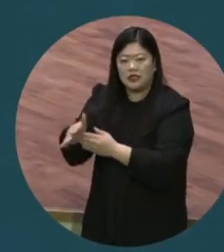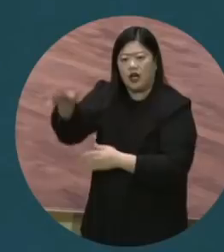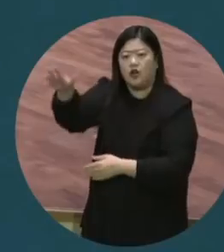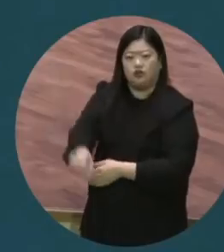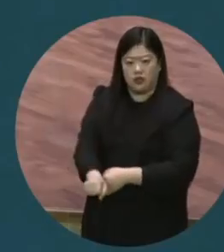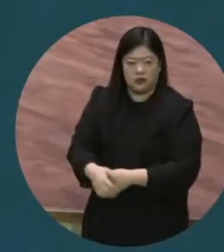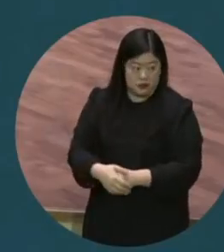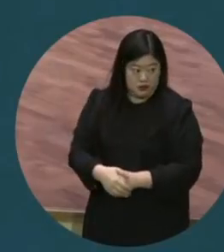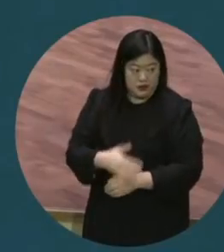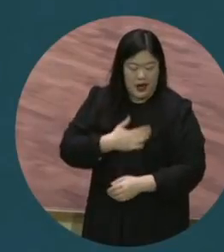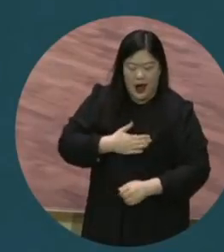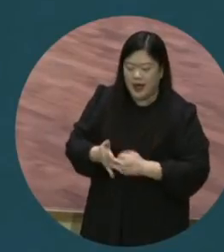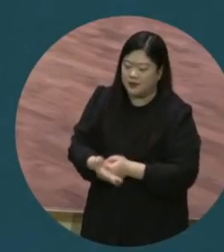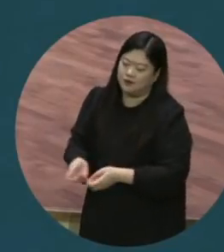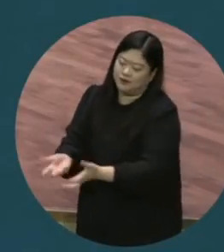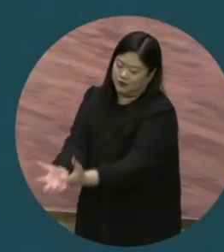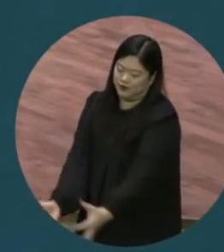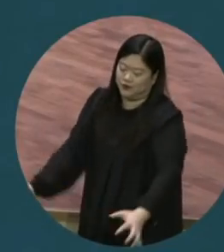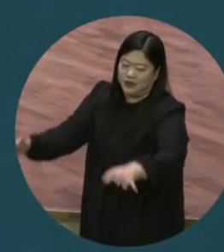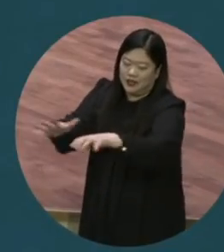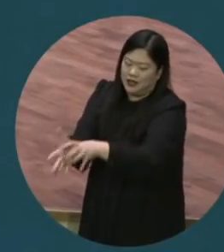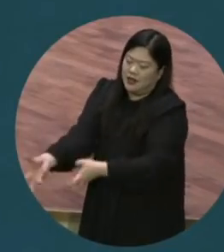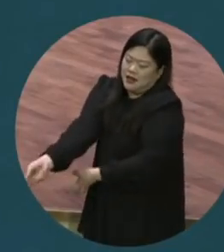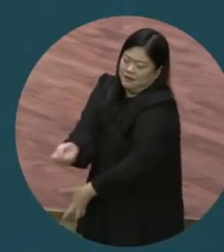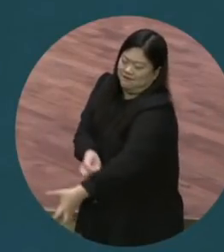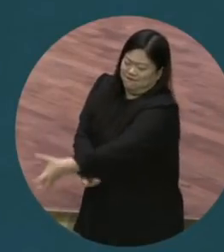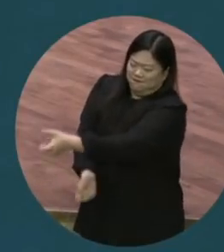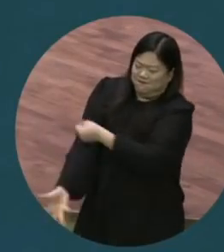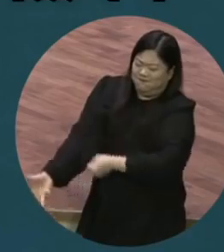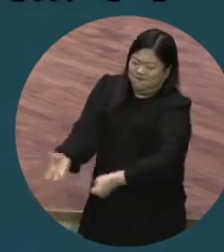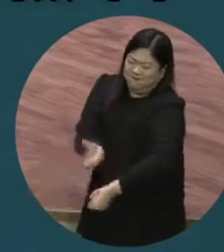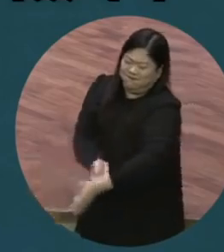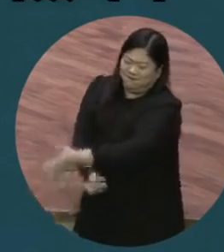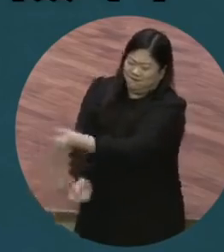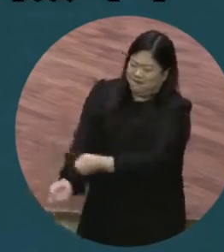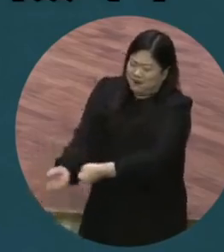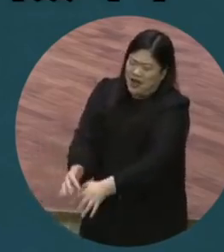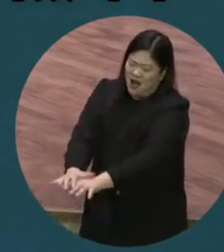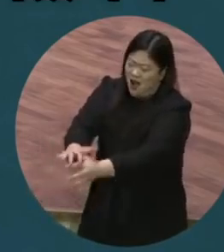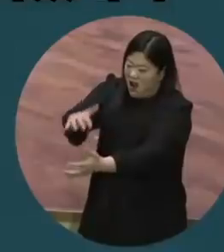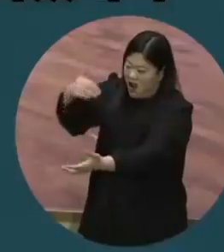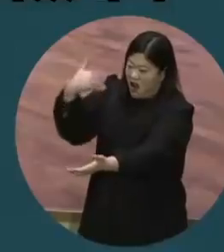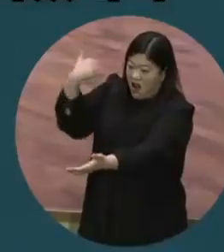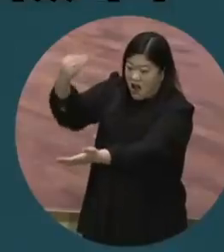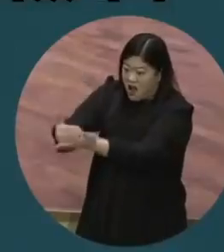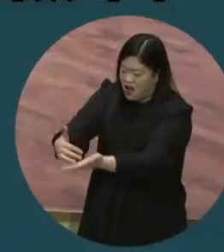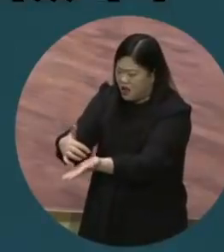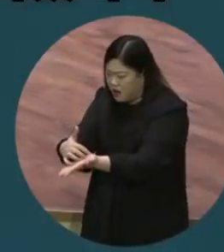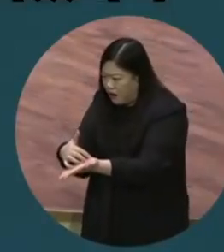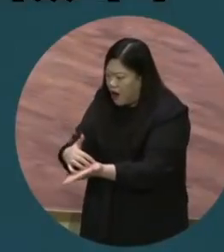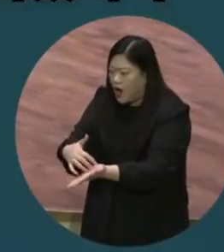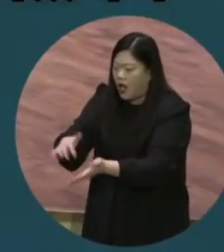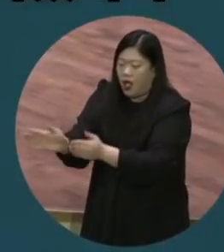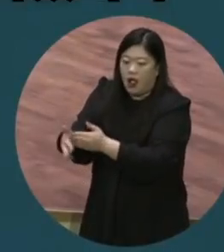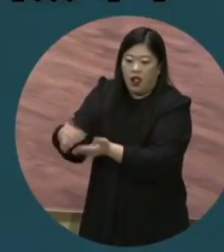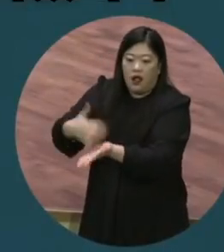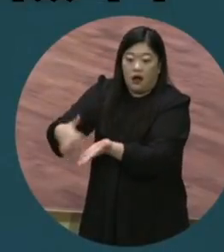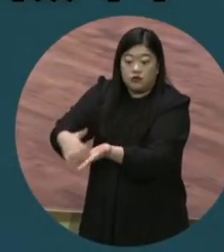가져오라 하시니 시몬 베드로가 올라가서 그물을 육지에 끌어올리니 가득히 찬 큰